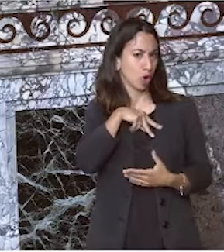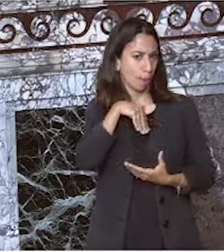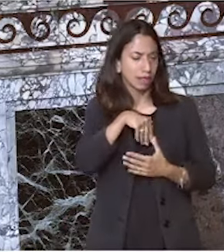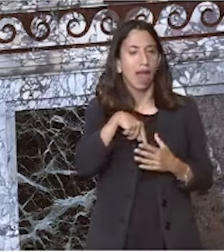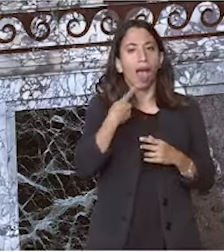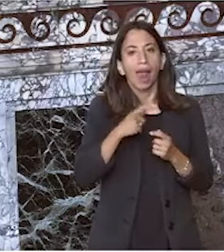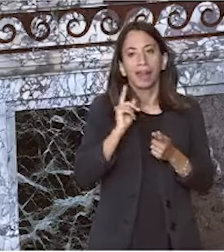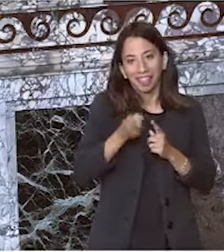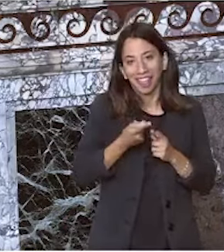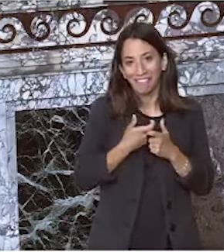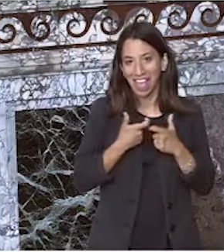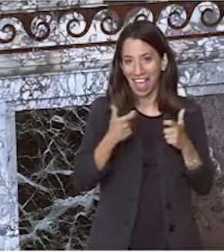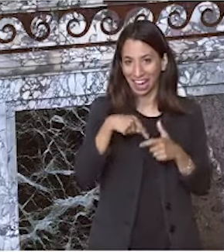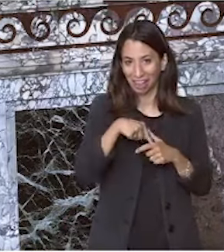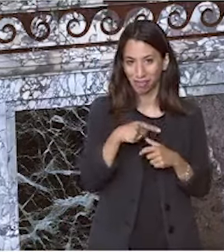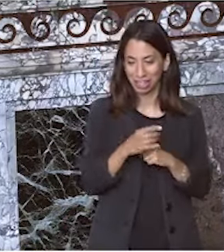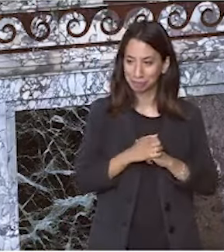debito.